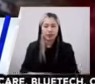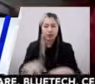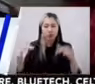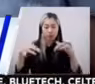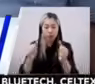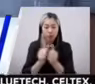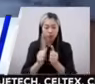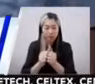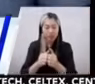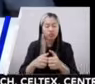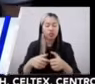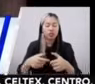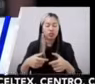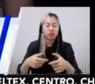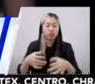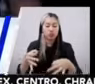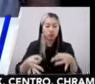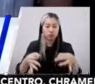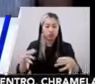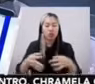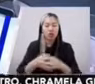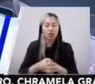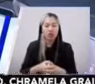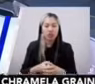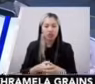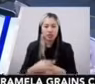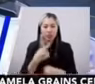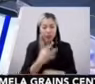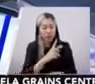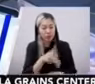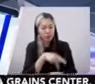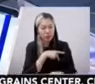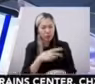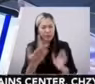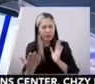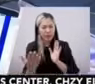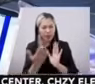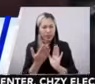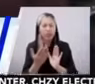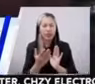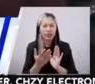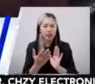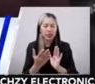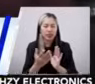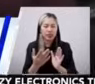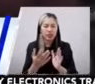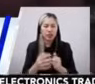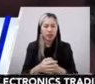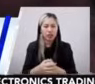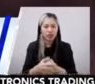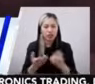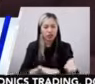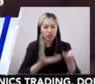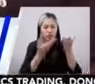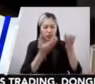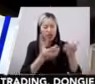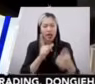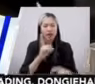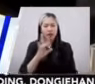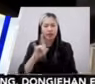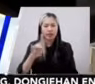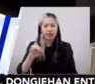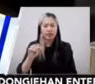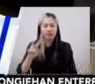ni Galicia na personal niyang nakaharap si Guo nung dinotaryo niya ang counter affidavit nito. Isang kaalan umano